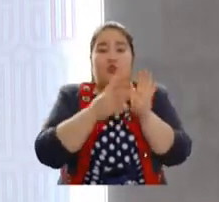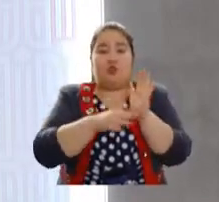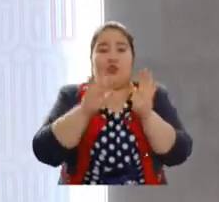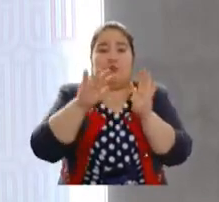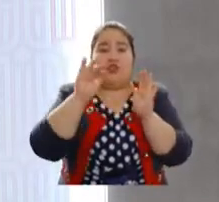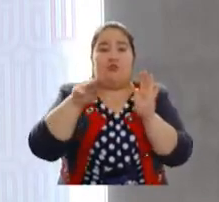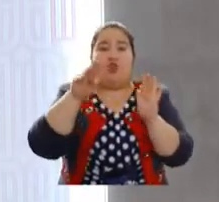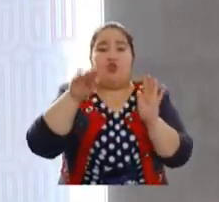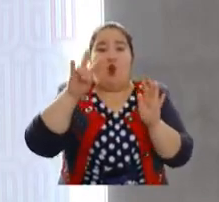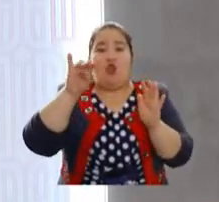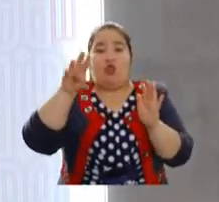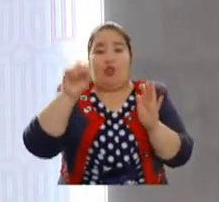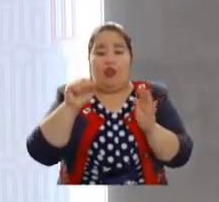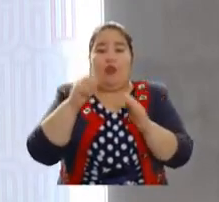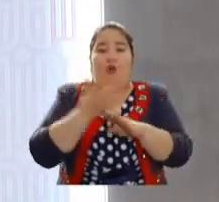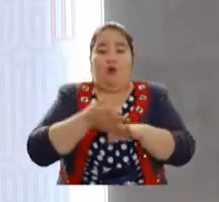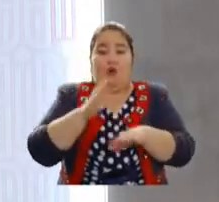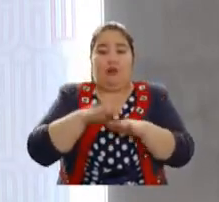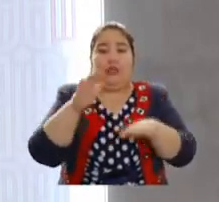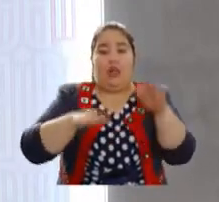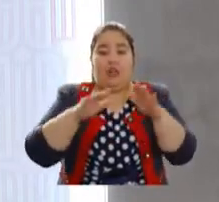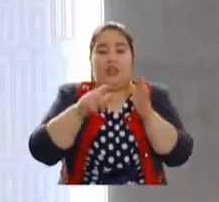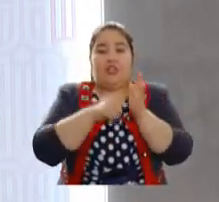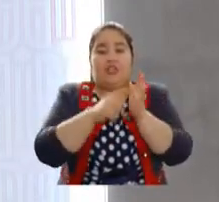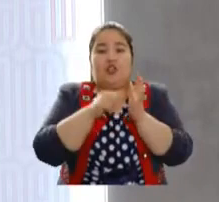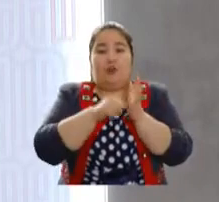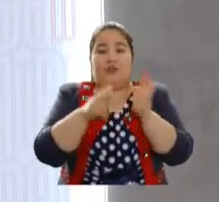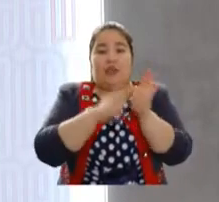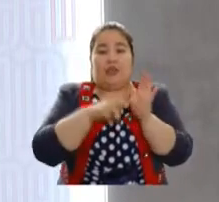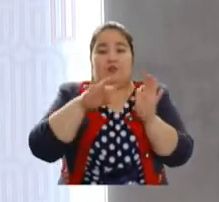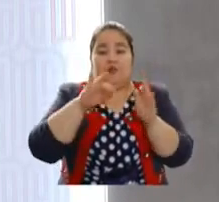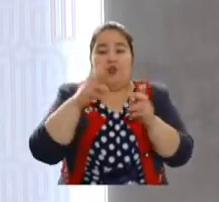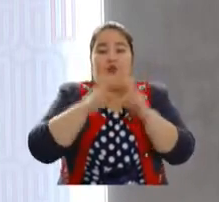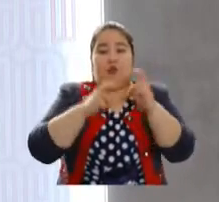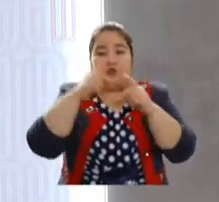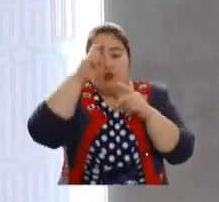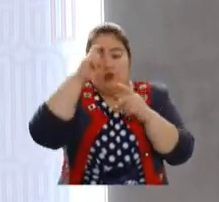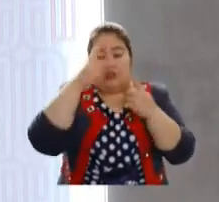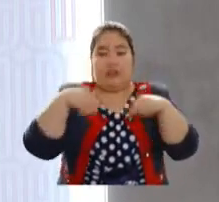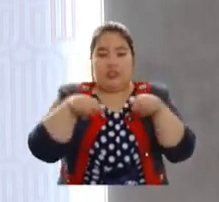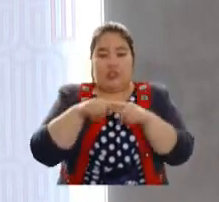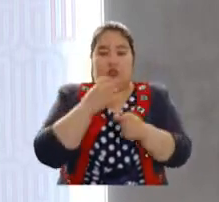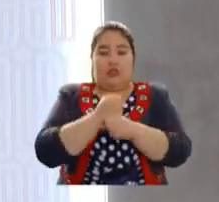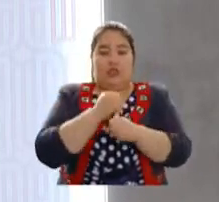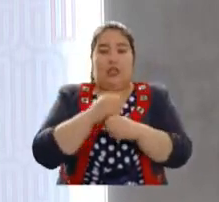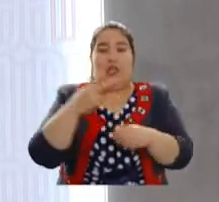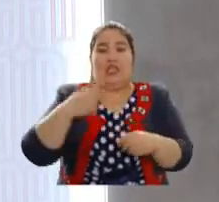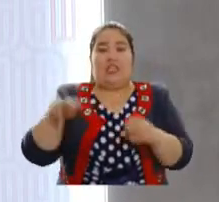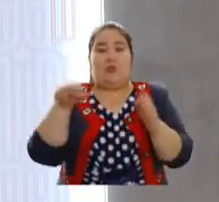795,000 tonna, shu jumladan 768,000 tonna hududiy tayyorlovchi korxonalar va tashkilotlar